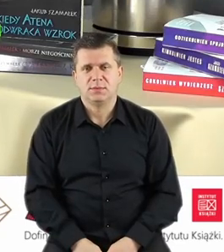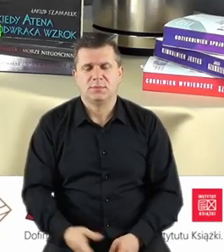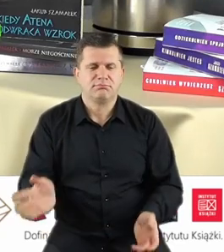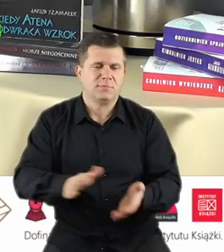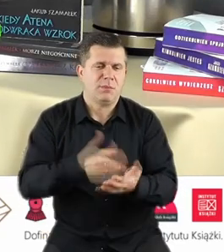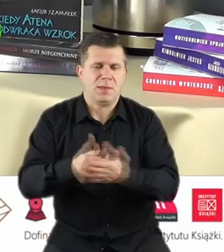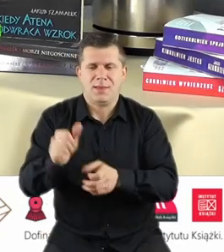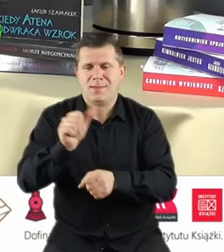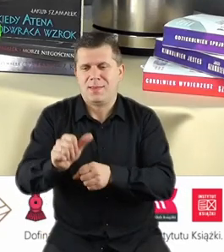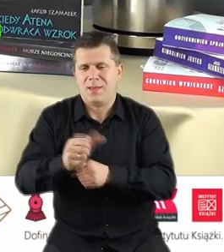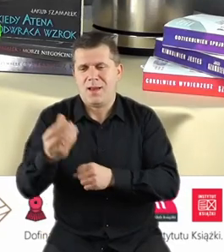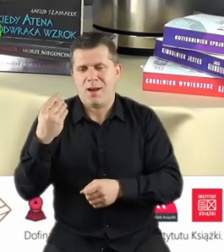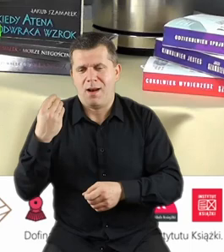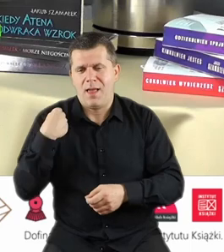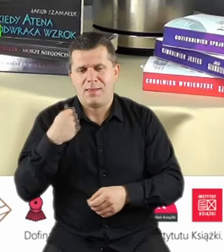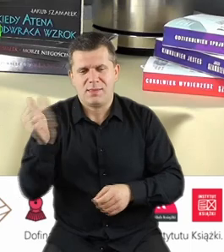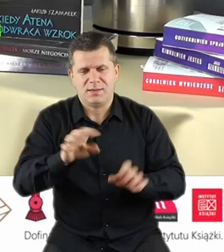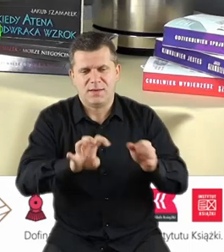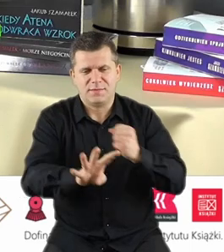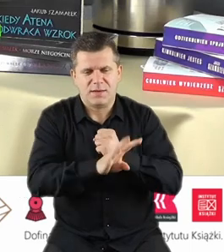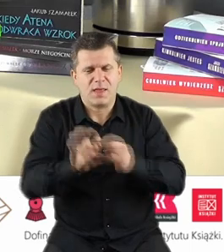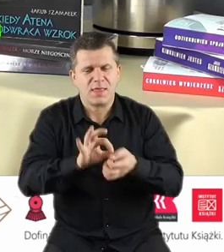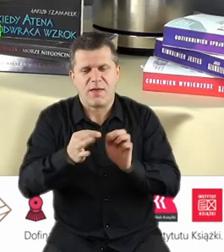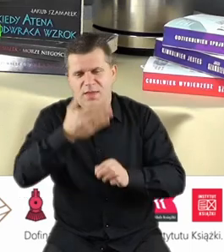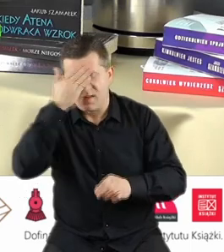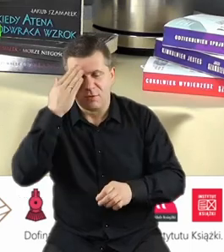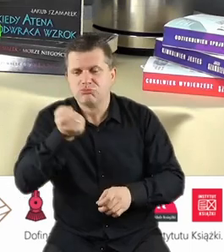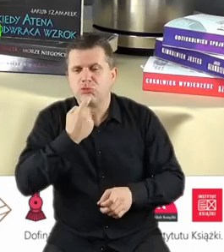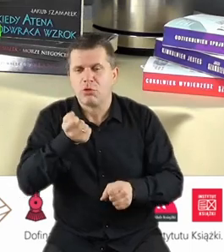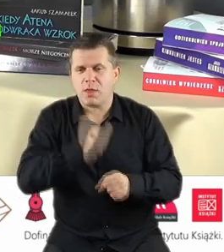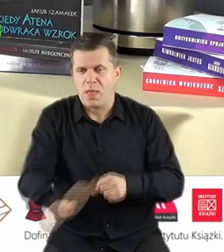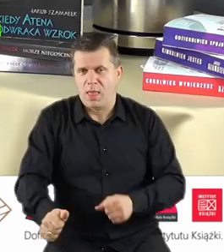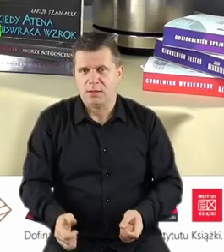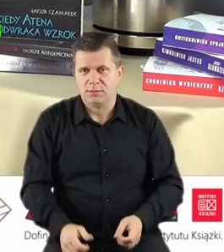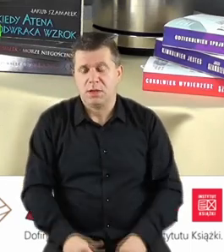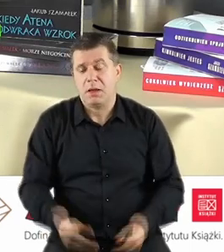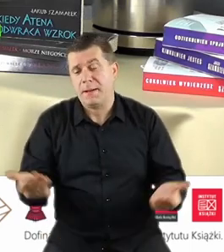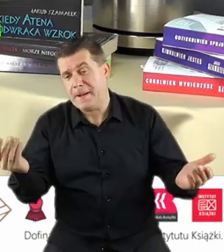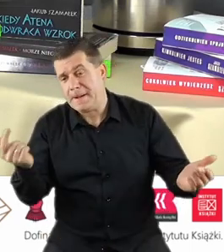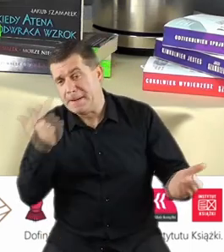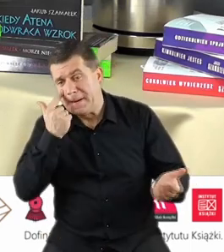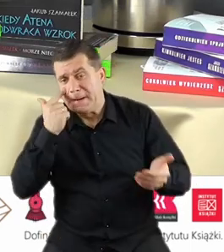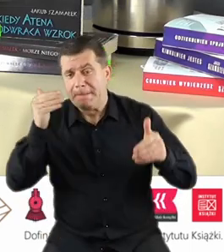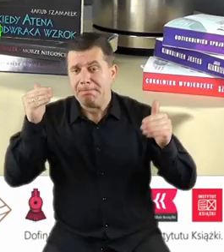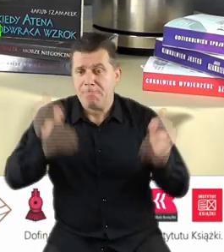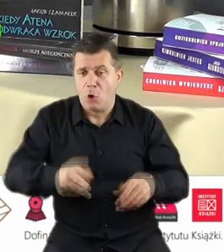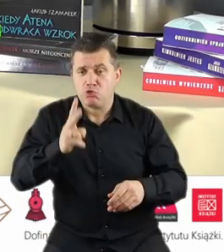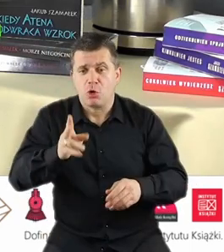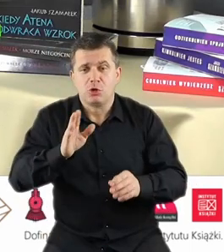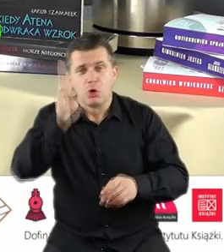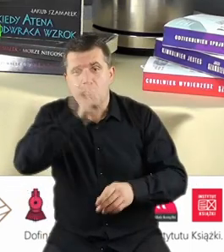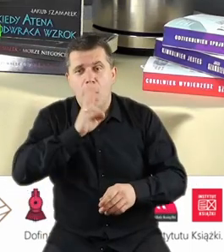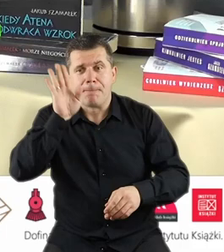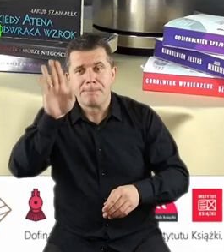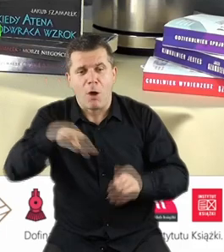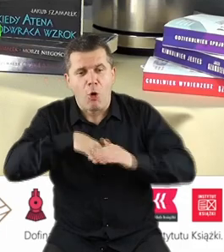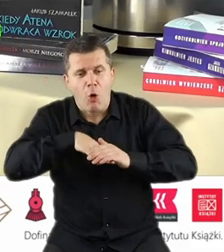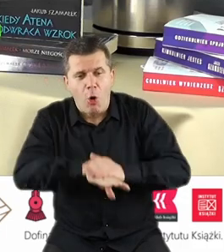w latach 90. to mógł nawet nie wiedzieć, o co chodzi, no to może ktoś wiedział, że rodzice trzymają dziwne